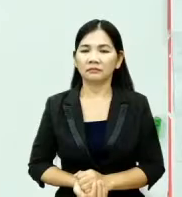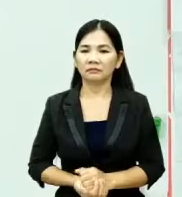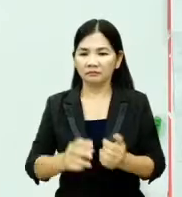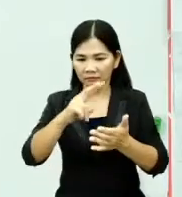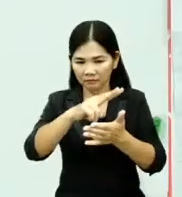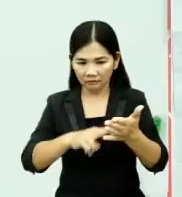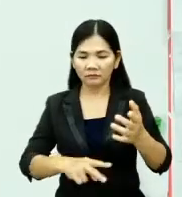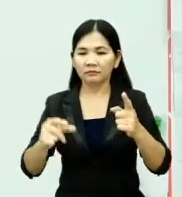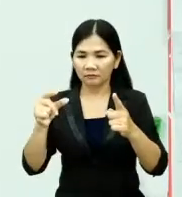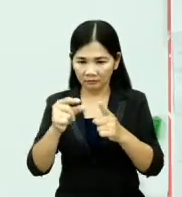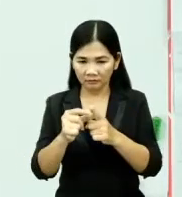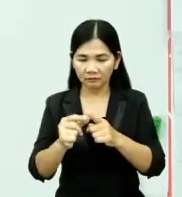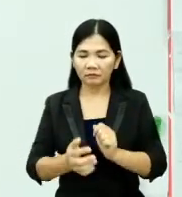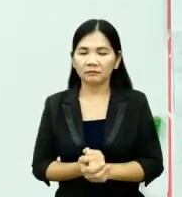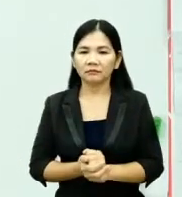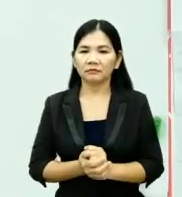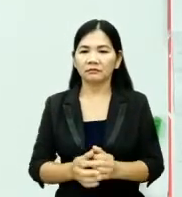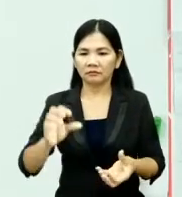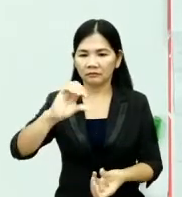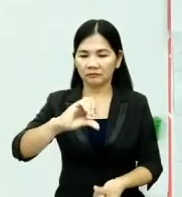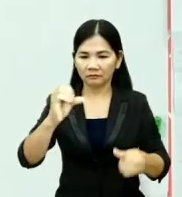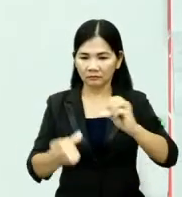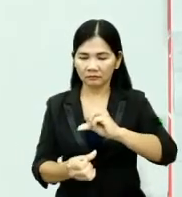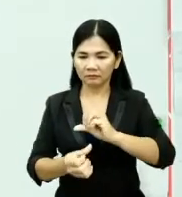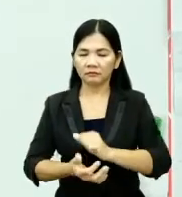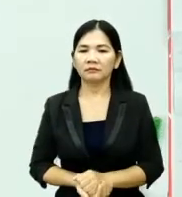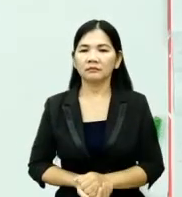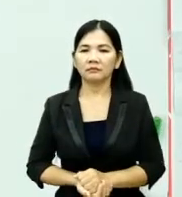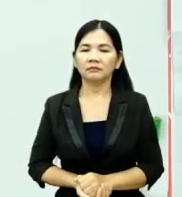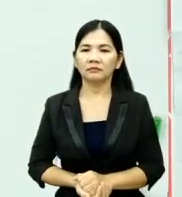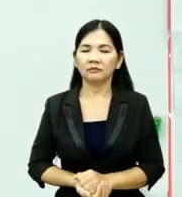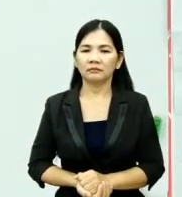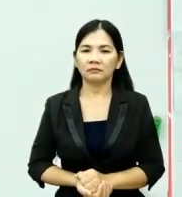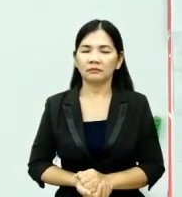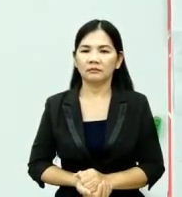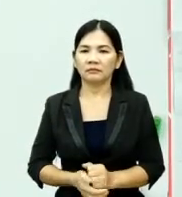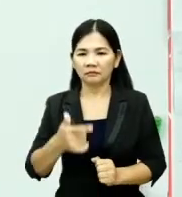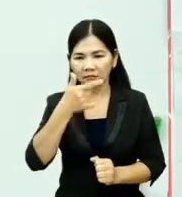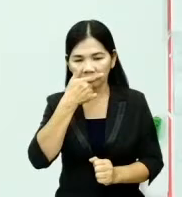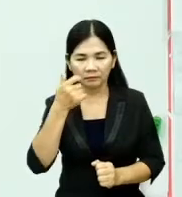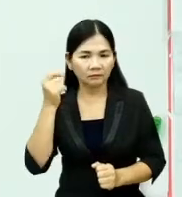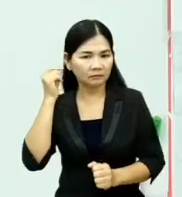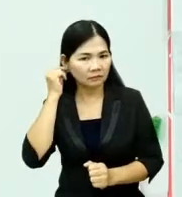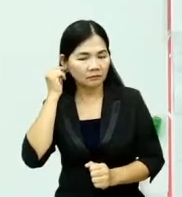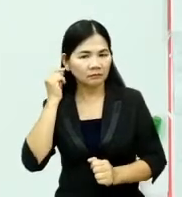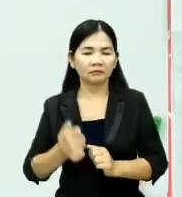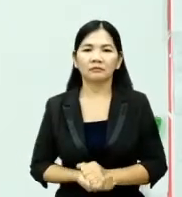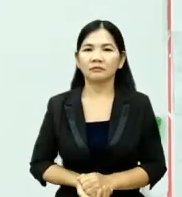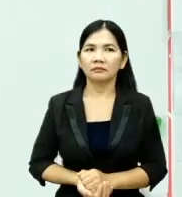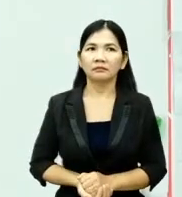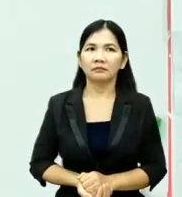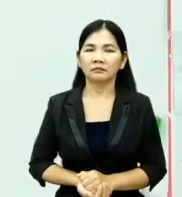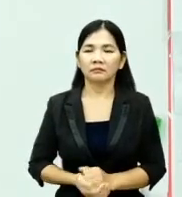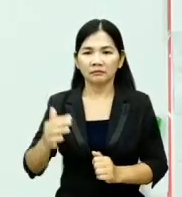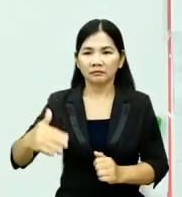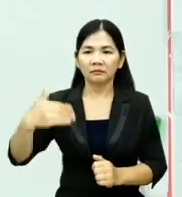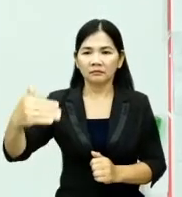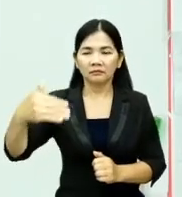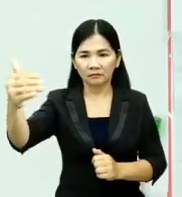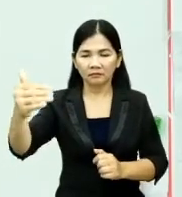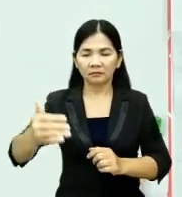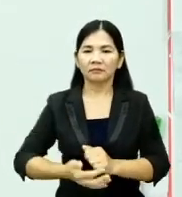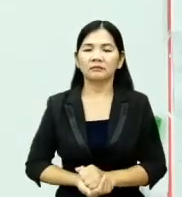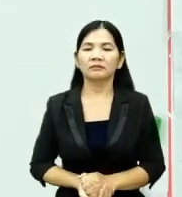pía lắc thập phở miệt đá bệ đá á nà